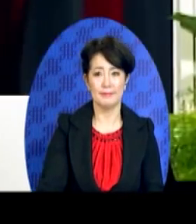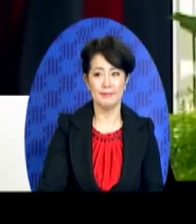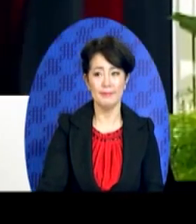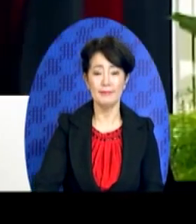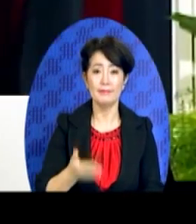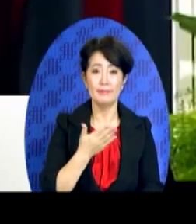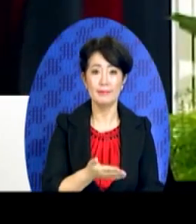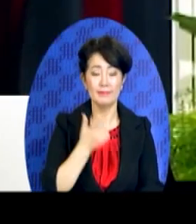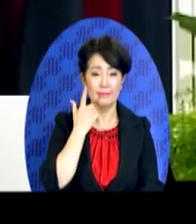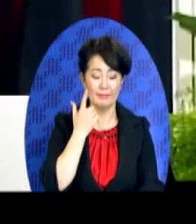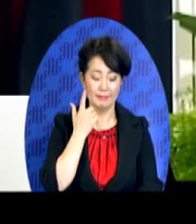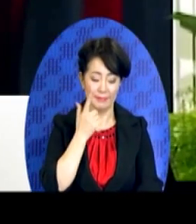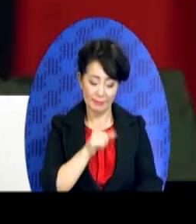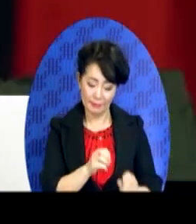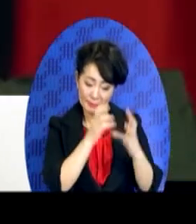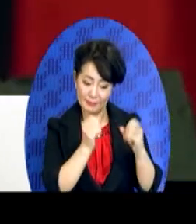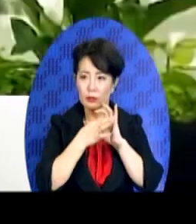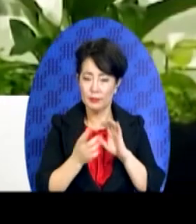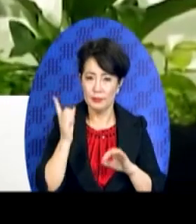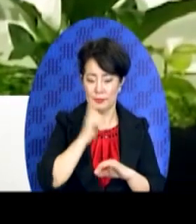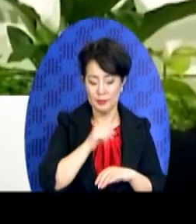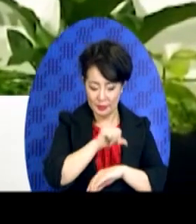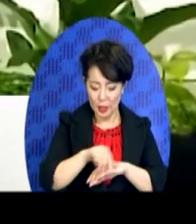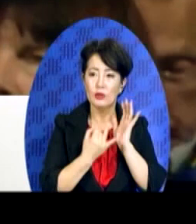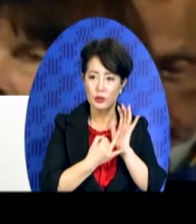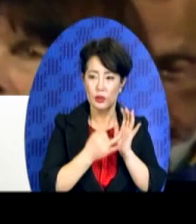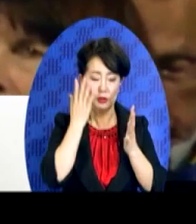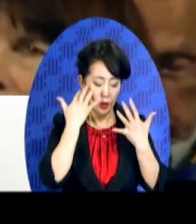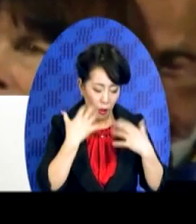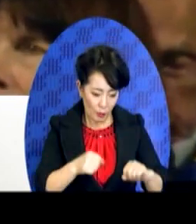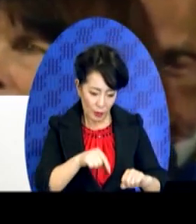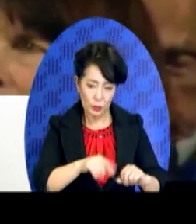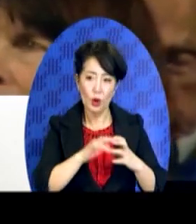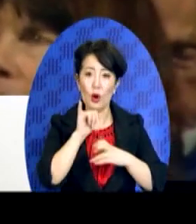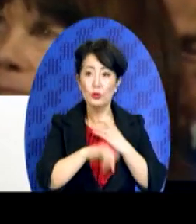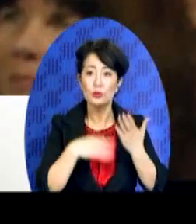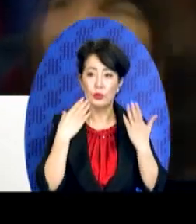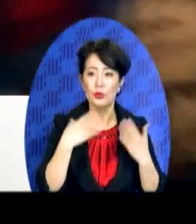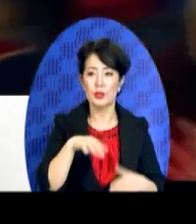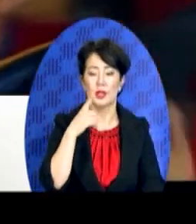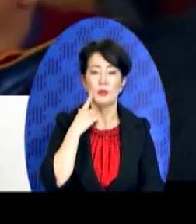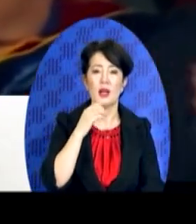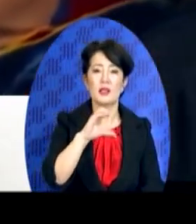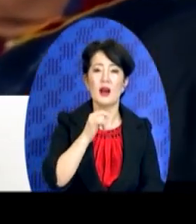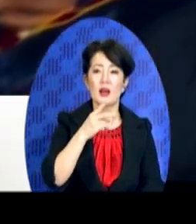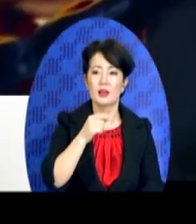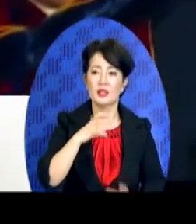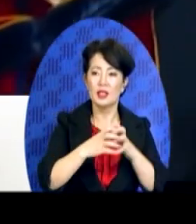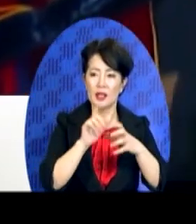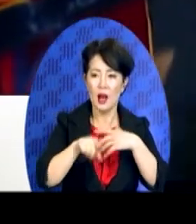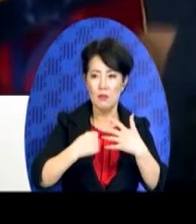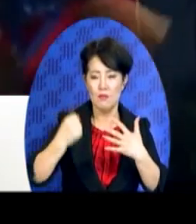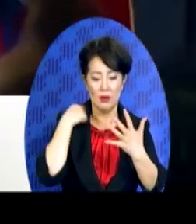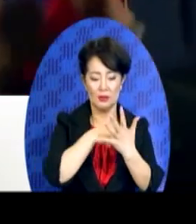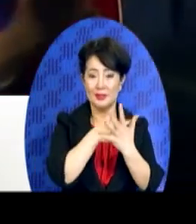хийж бүтээсэн гавья хүч хөдөлмөрийг олон улсын хэмжээнд үнэлсэн. 2017 онд Сэргэлэн эмч дэлхийн шилдэг 5 мэс заслын нэгээр шалгарсан юм.